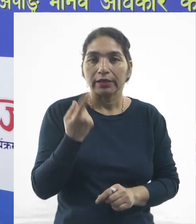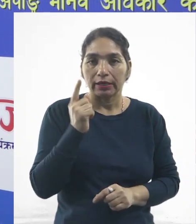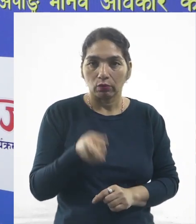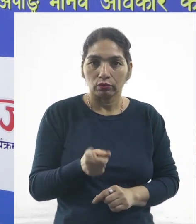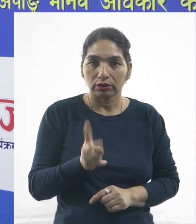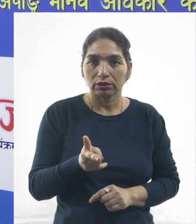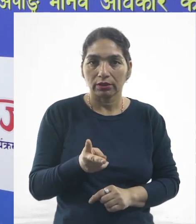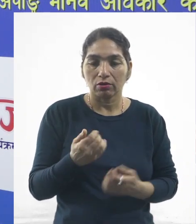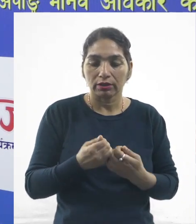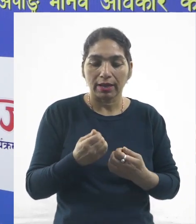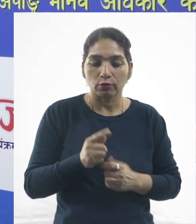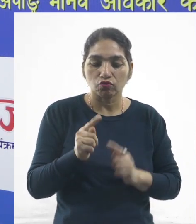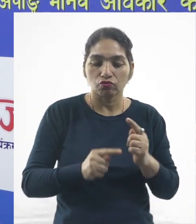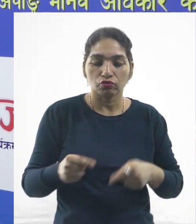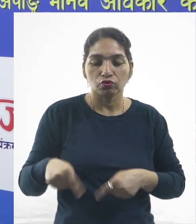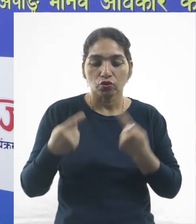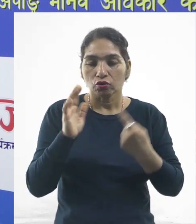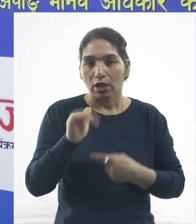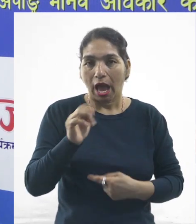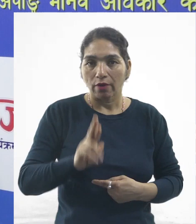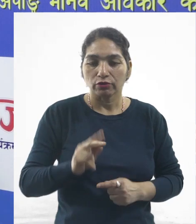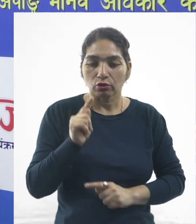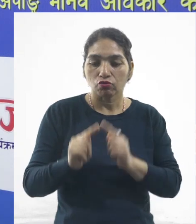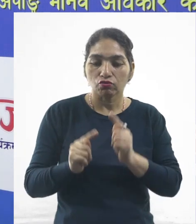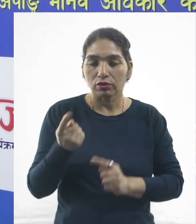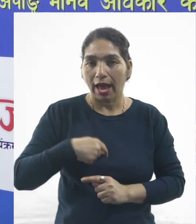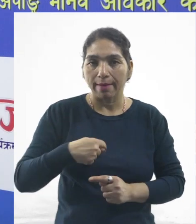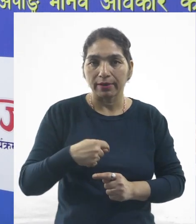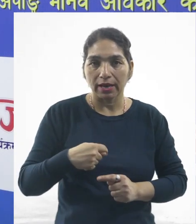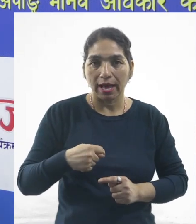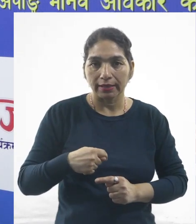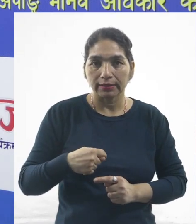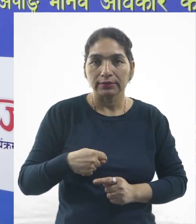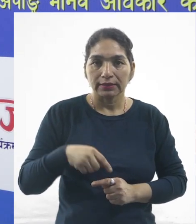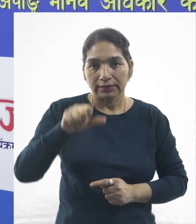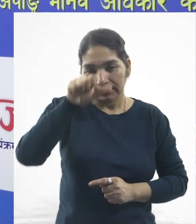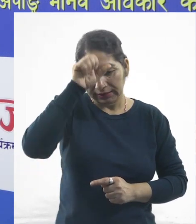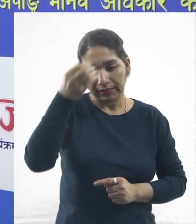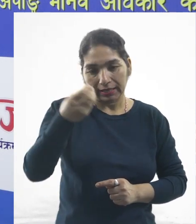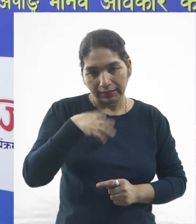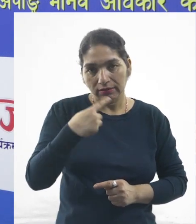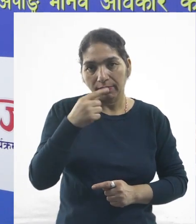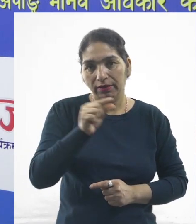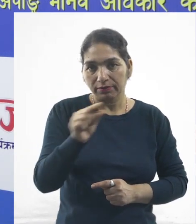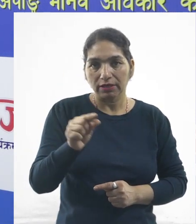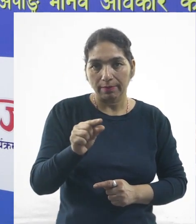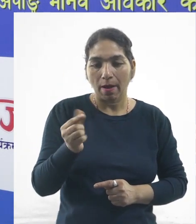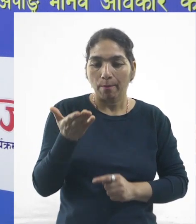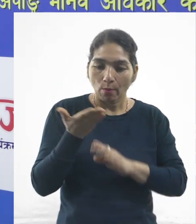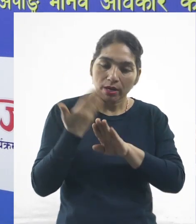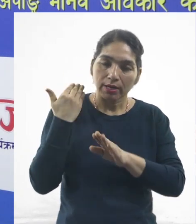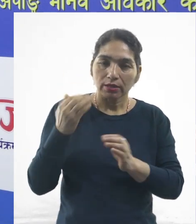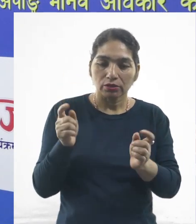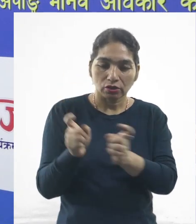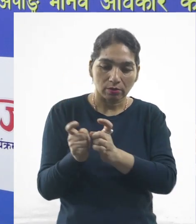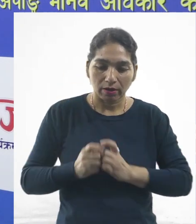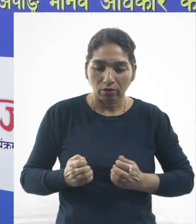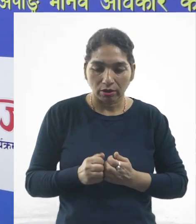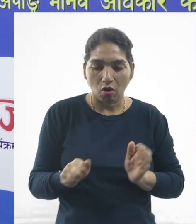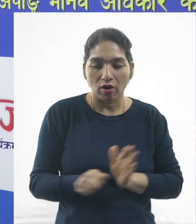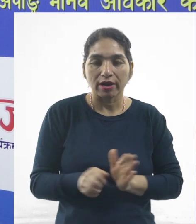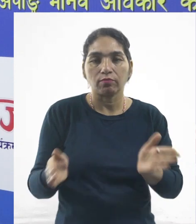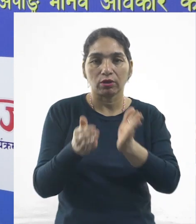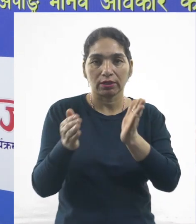त्यसलाई गर्दाखेरि हामीलाई कुन कुन चुनौती आउँछ र कुन कुनले त्यसलाई हामीलाई अवरोध गर्छ भन्ने चाहिँ हामीले पहिल्यै नै हामी सरसल्लाह गरेर हामी अगाडि बढ्दाखेरि